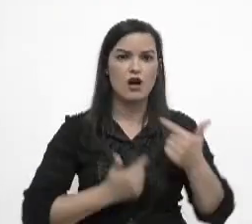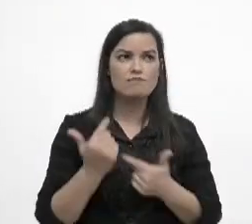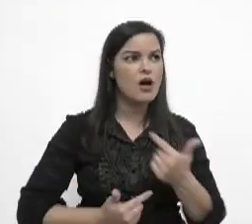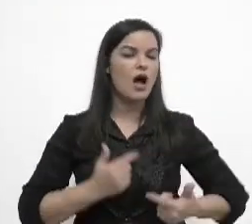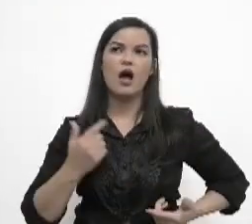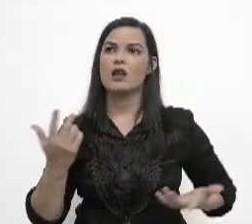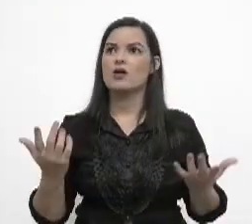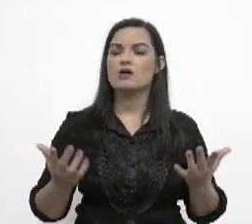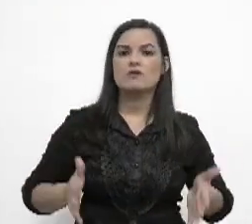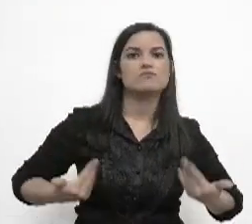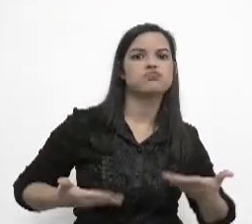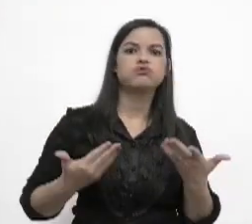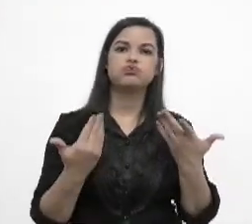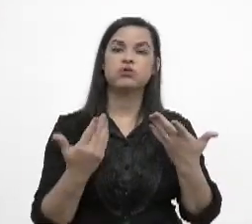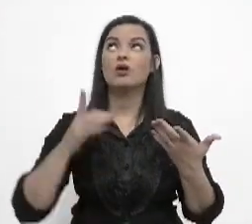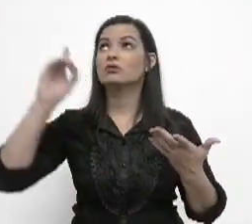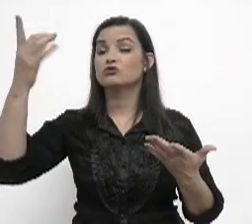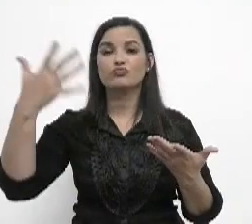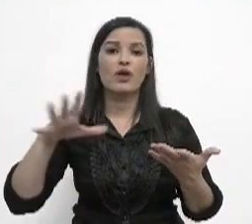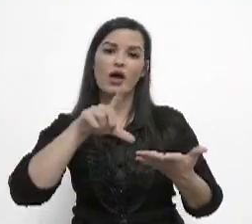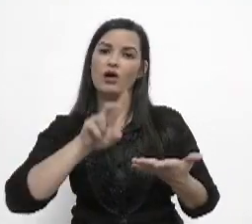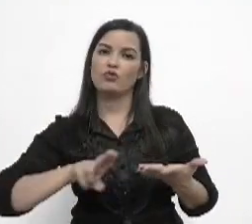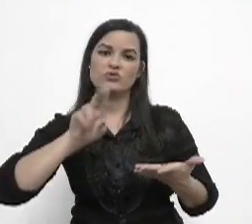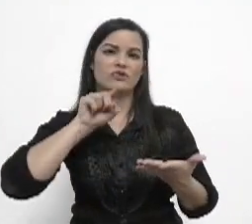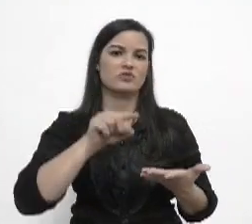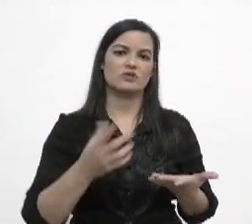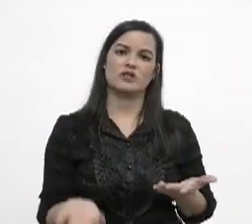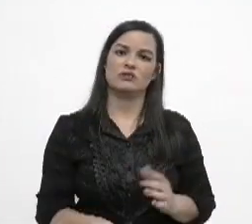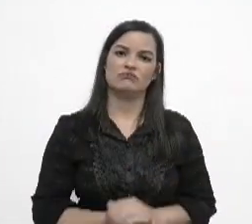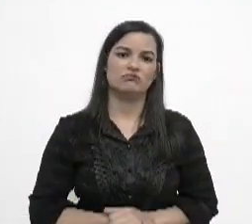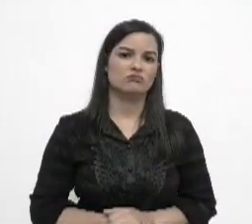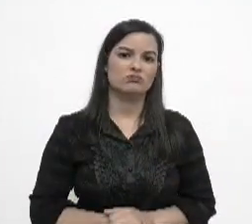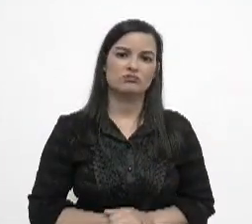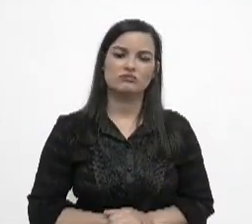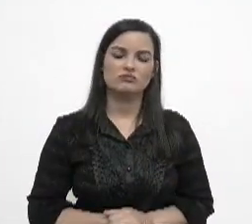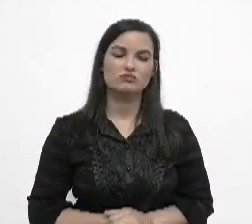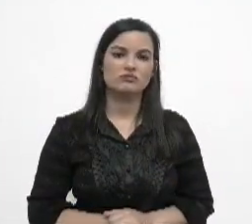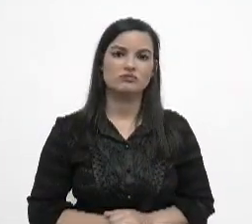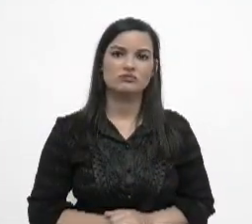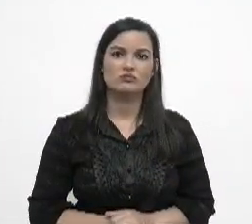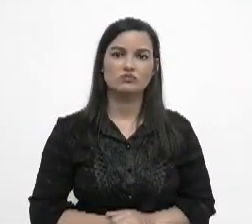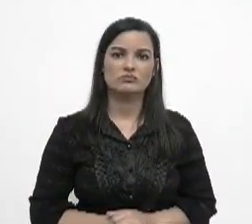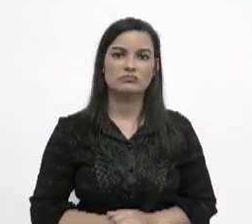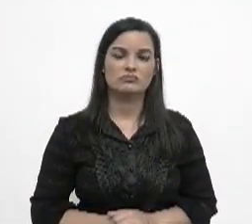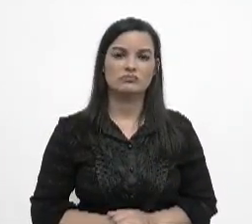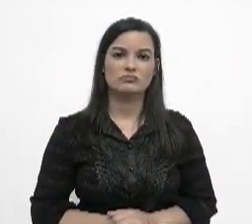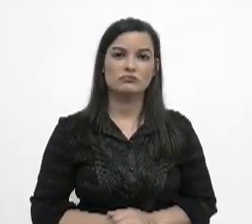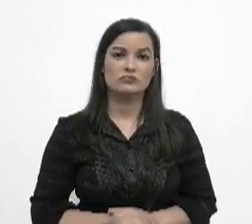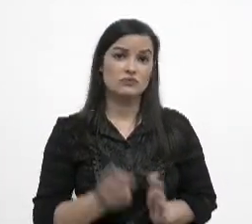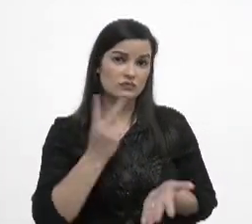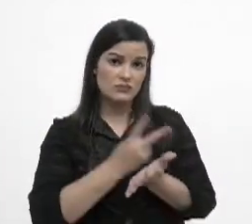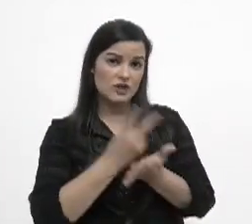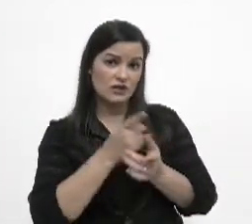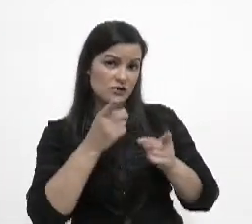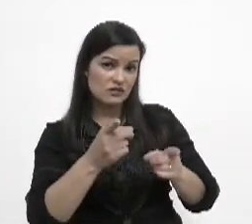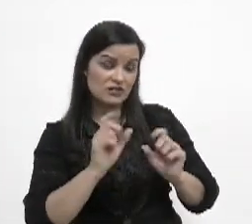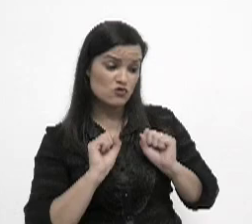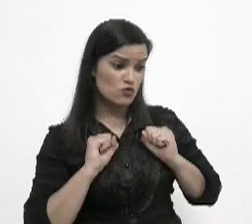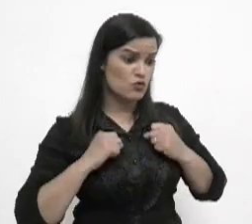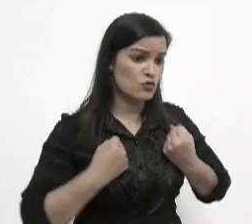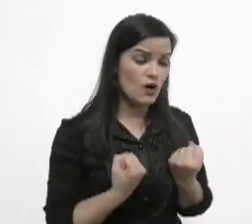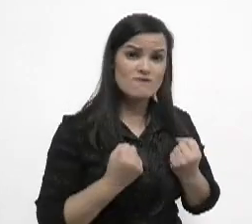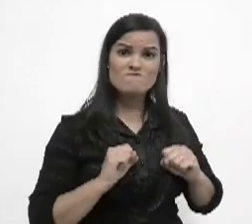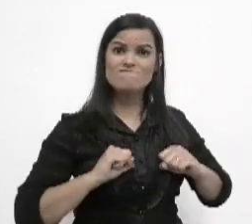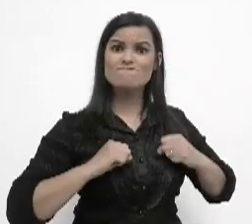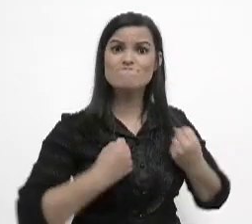será utilizado por Deus. 여러분에게 그 누구에게도 뒤지지 않는 열심이 있다 할지라도 하나님께 쓰임 받지를 못합니다. Por mais que você tenha um esforço